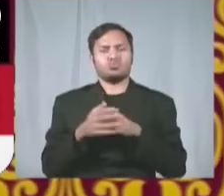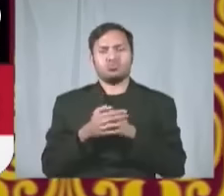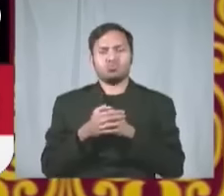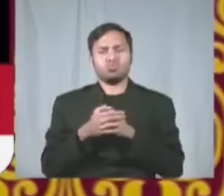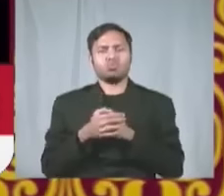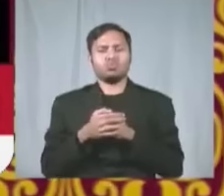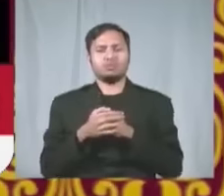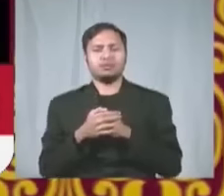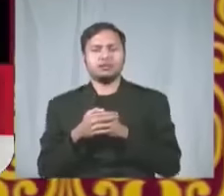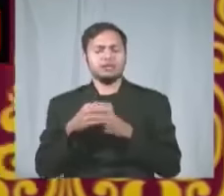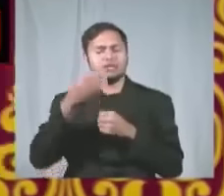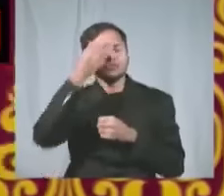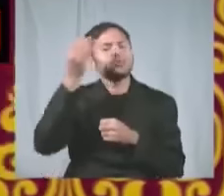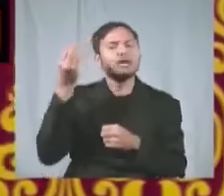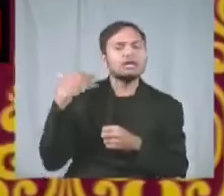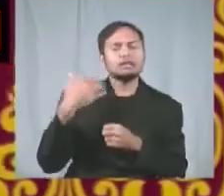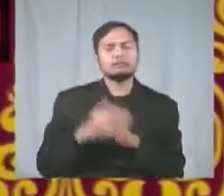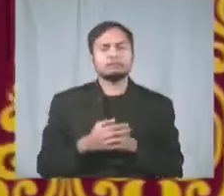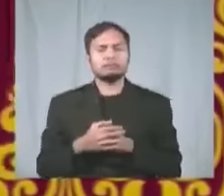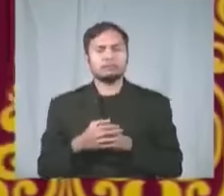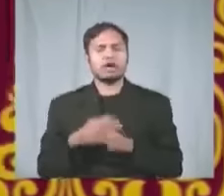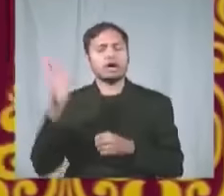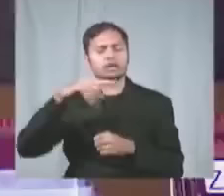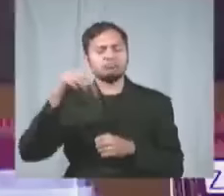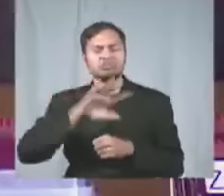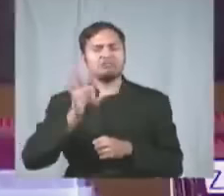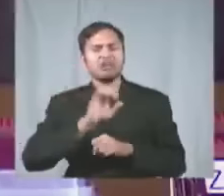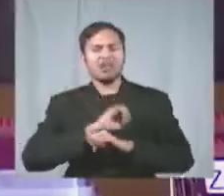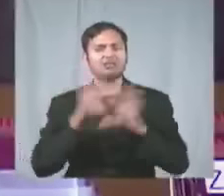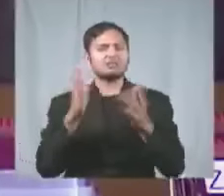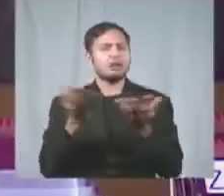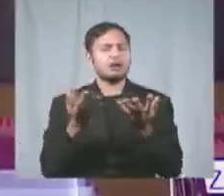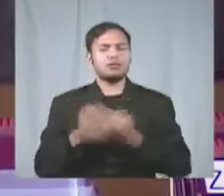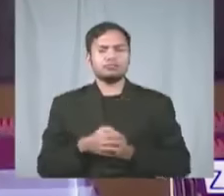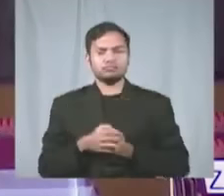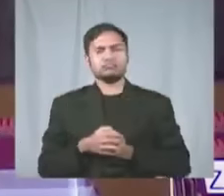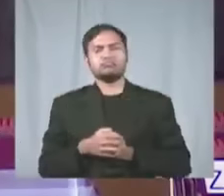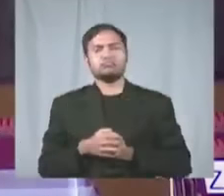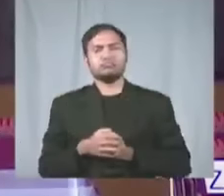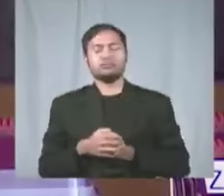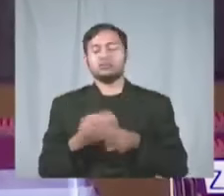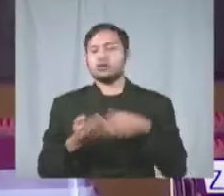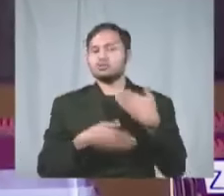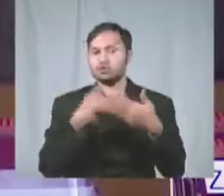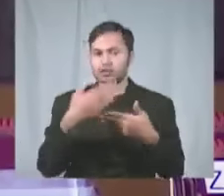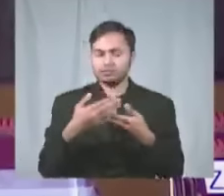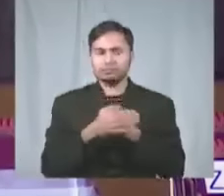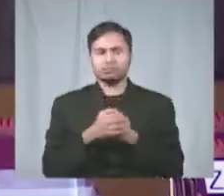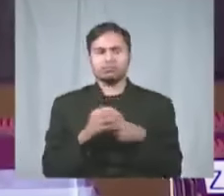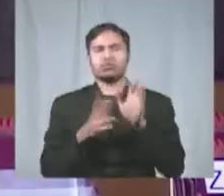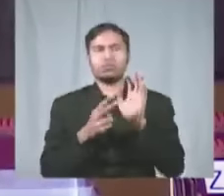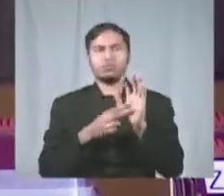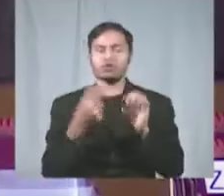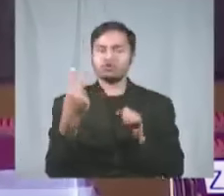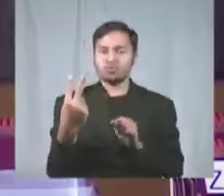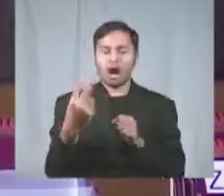Sampai dengan ini nggak jelas keberadaannya. Waktu Anda habis, ya. Waktu Anda habiskan, kita ke calon wakil gubernur nomor urut 2.